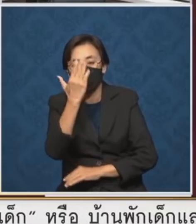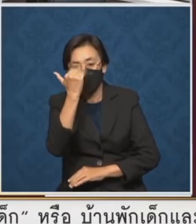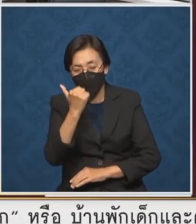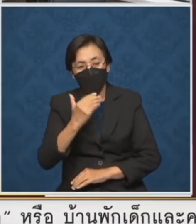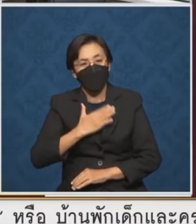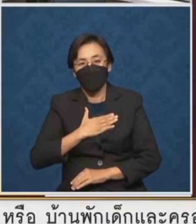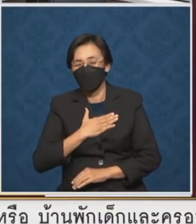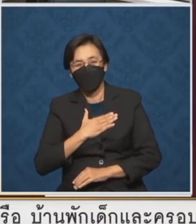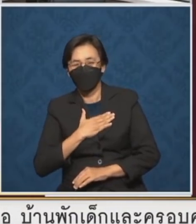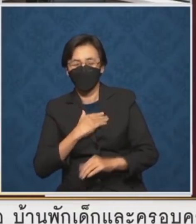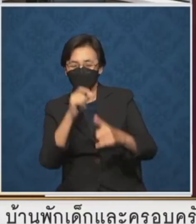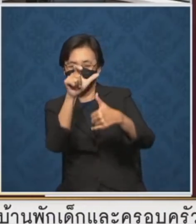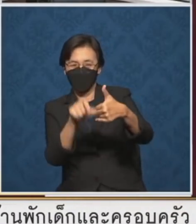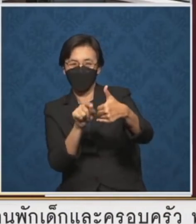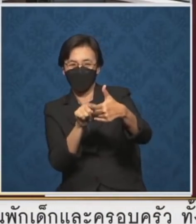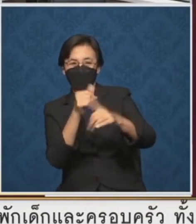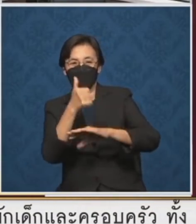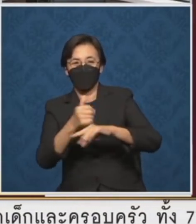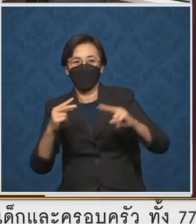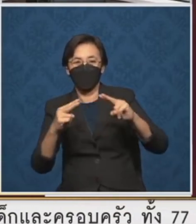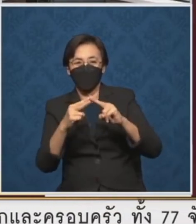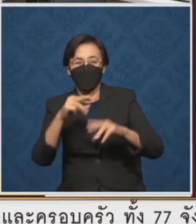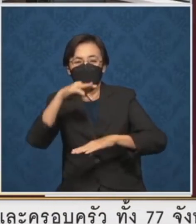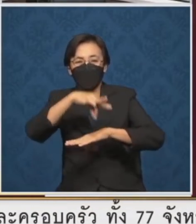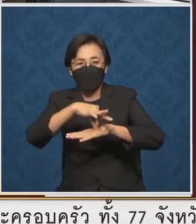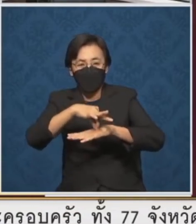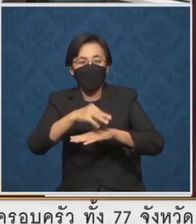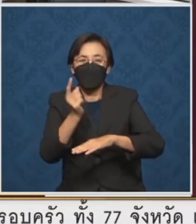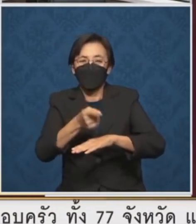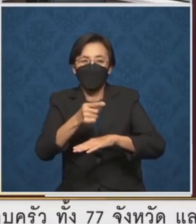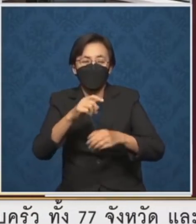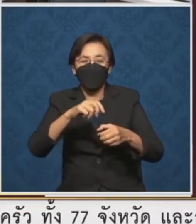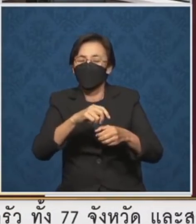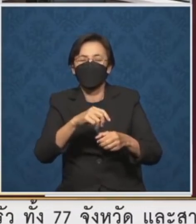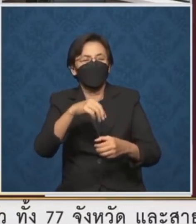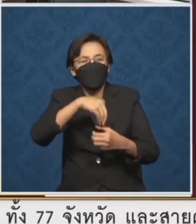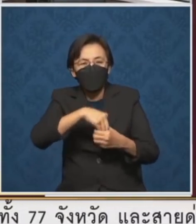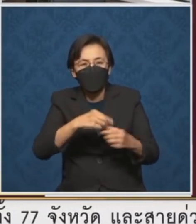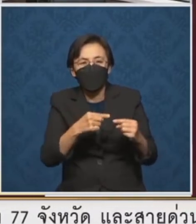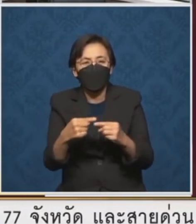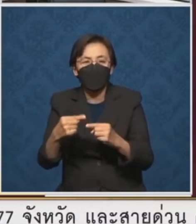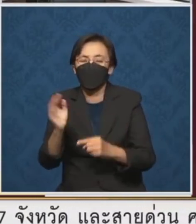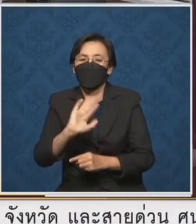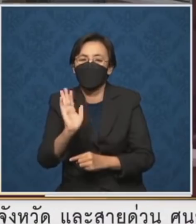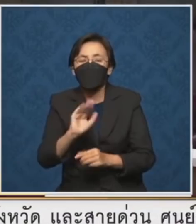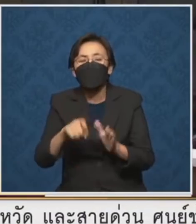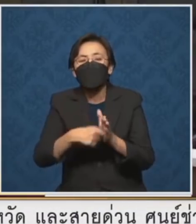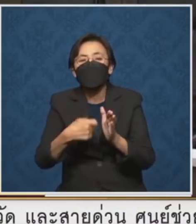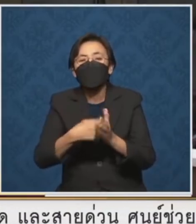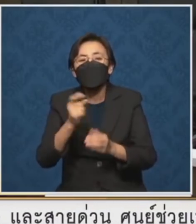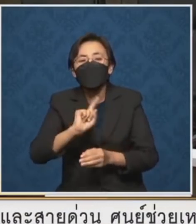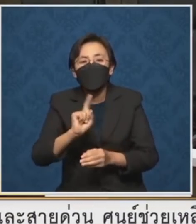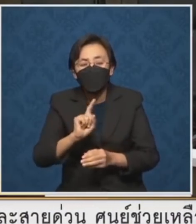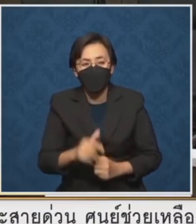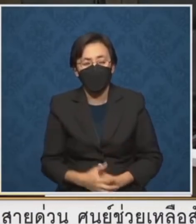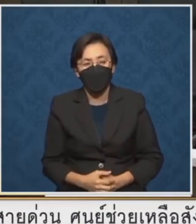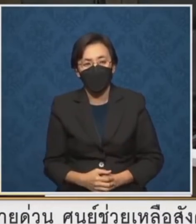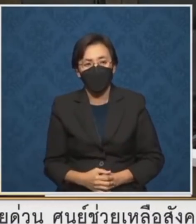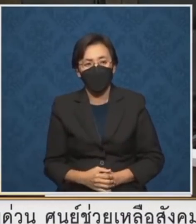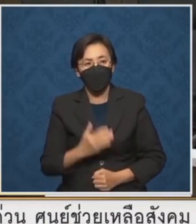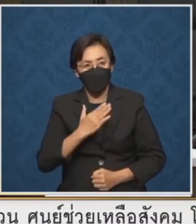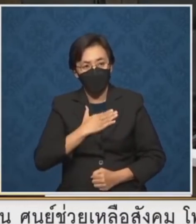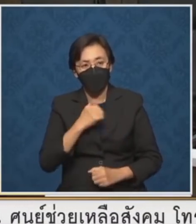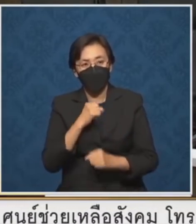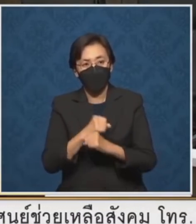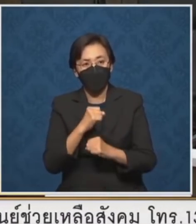ไว้วางใจให้ท่านรัฐมนตรีดำรงตำแหน่งอยู่ต่อไปครับท่านประธานครับในฐานะที่ผมเป็นคนที่ท